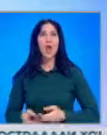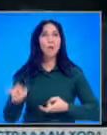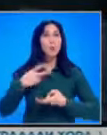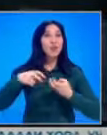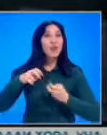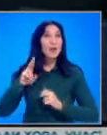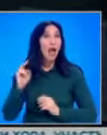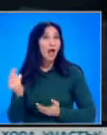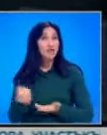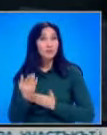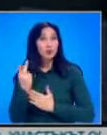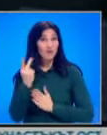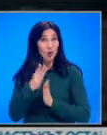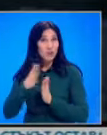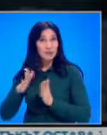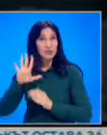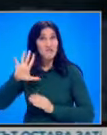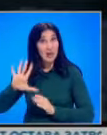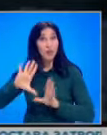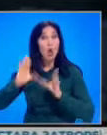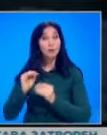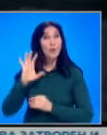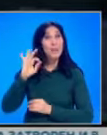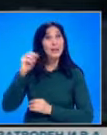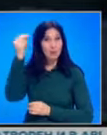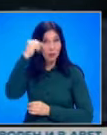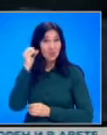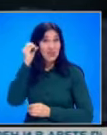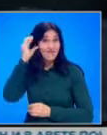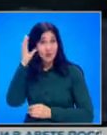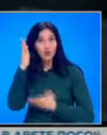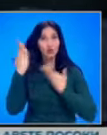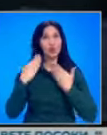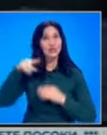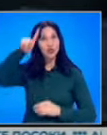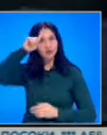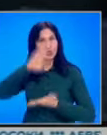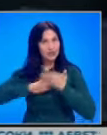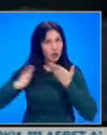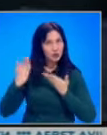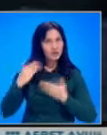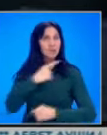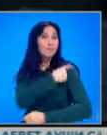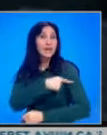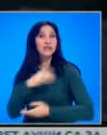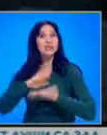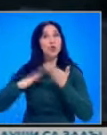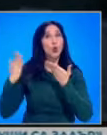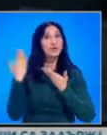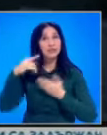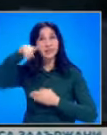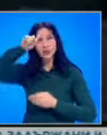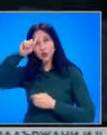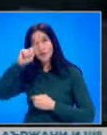Проверихме как ще започне втория семестър в 5 от общо 50-те български висши училища, Софийския университет, Медицинския университет